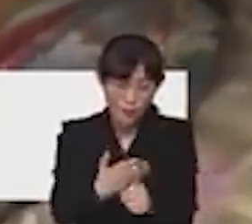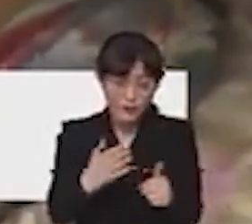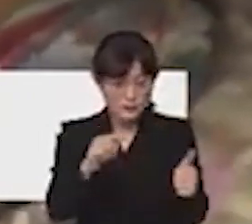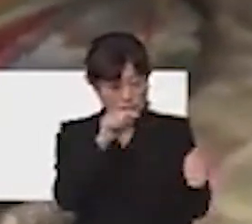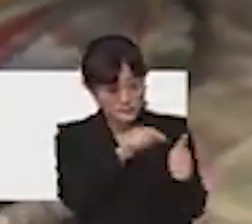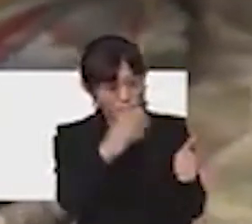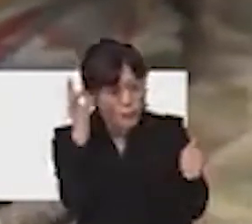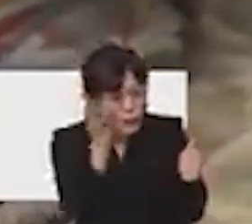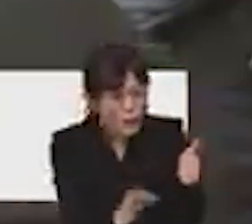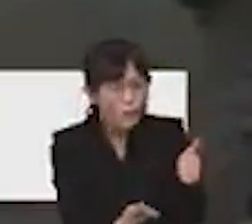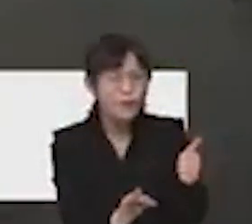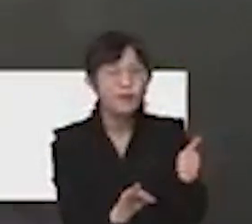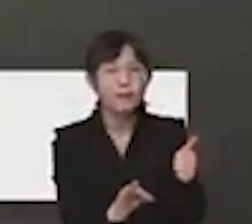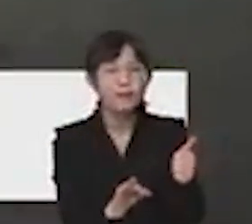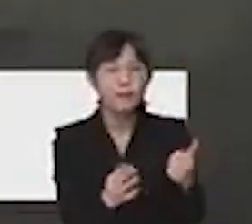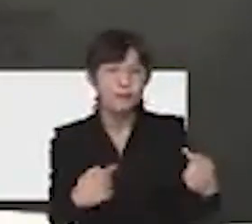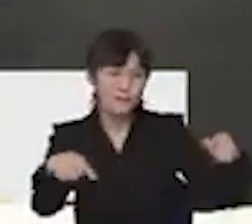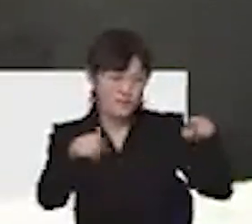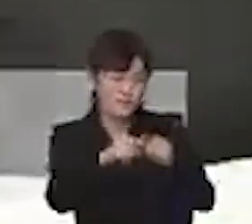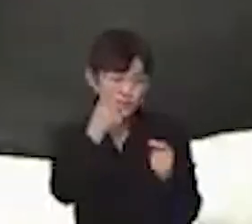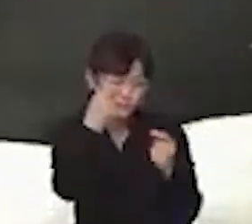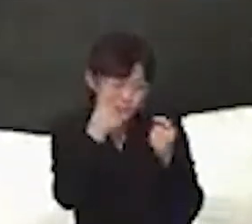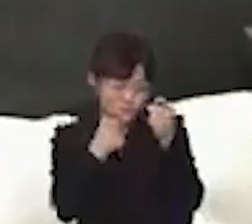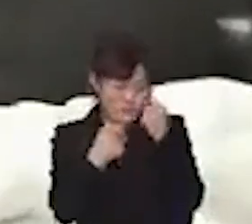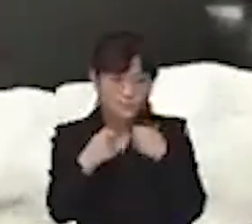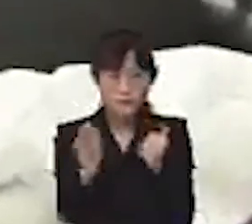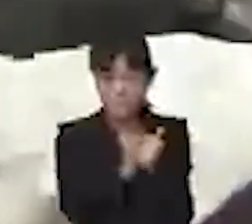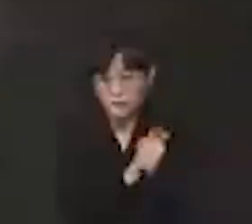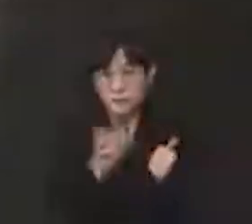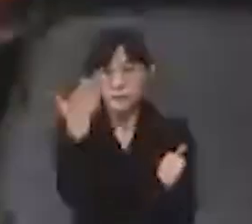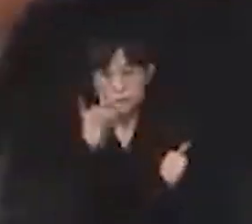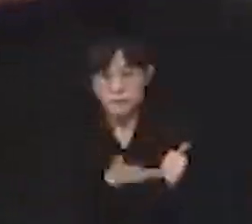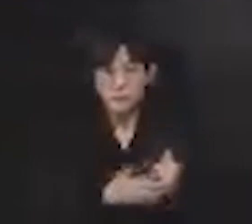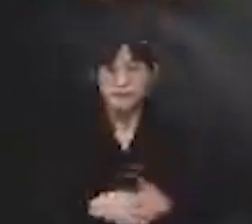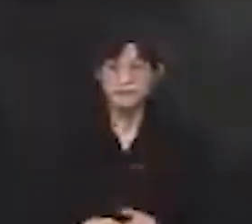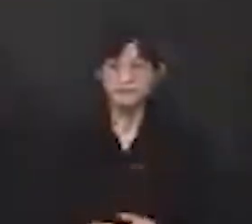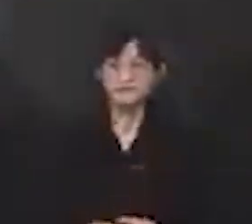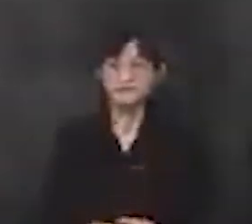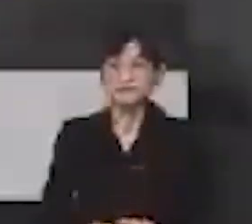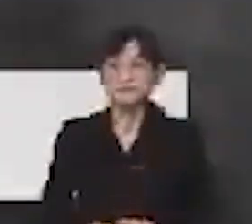더 안타까워하며 함께 눈물을 흘렸습니다.